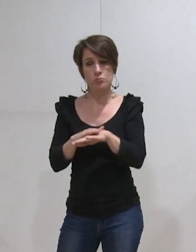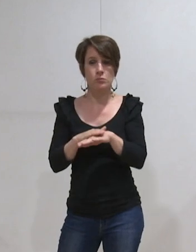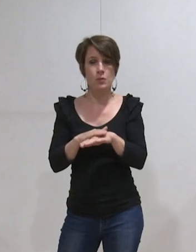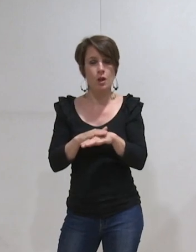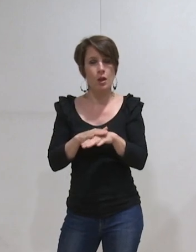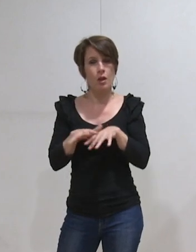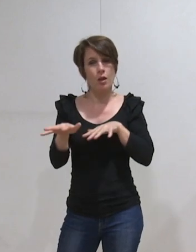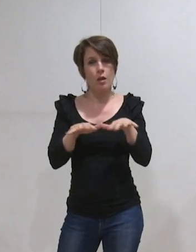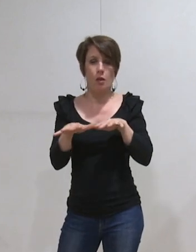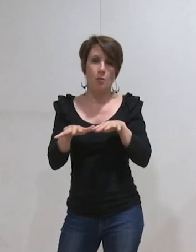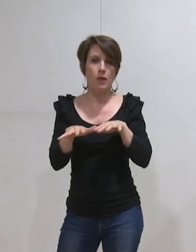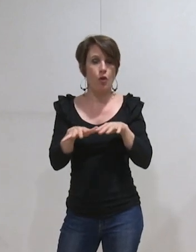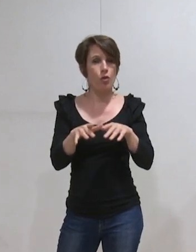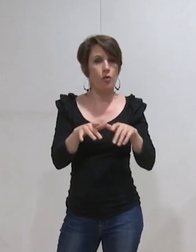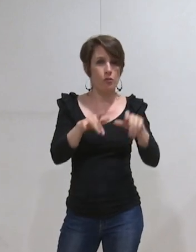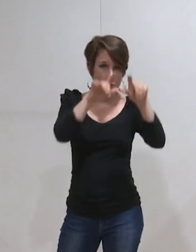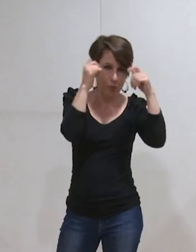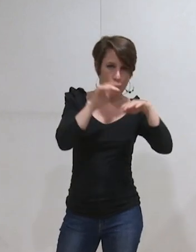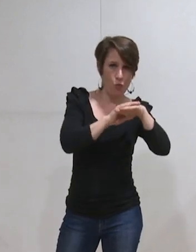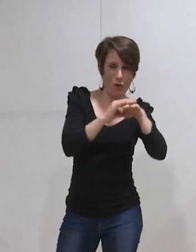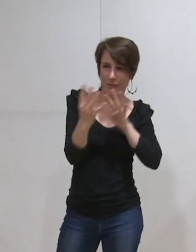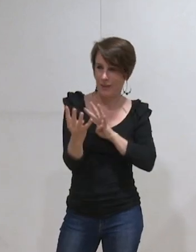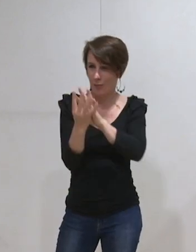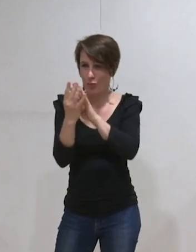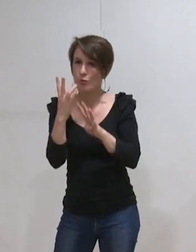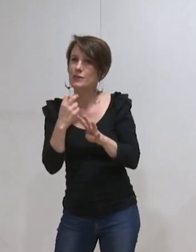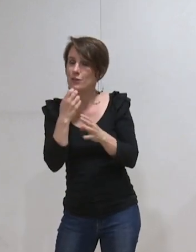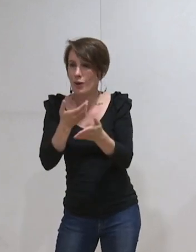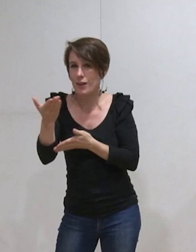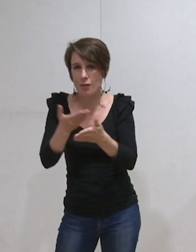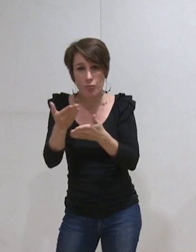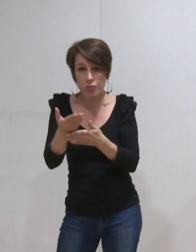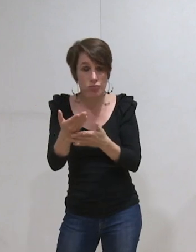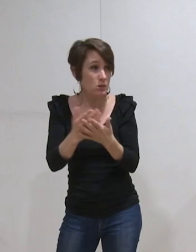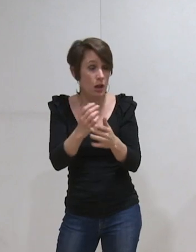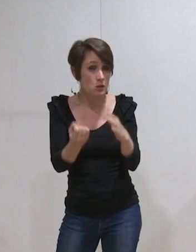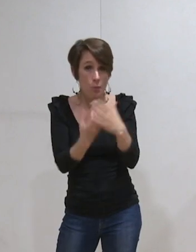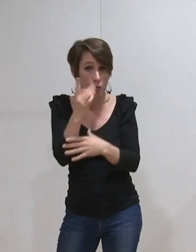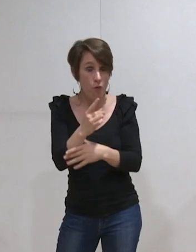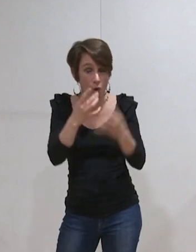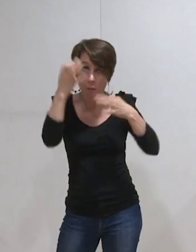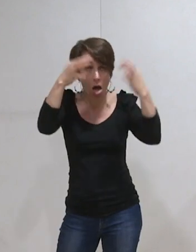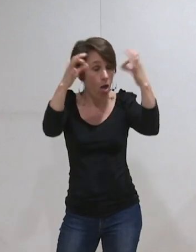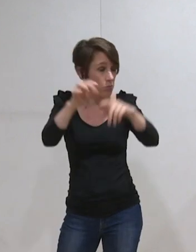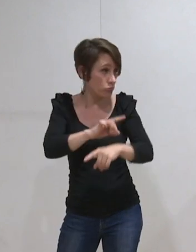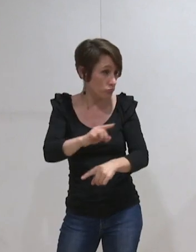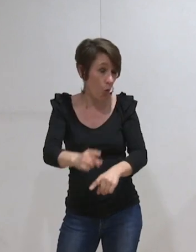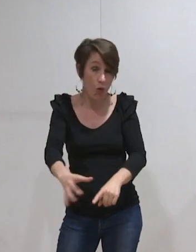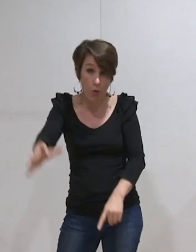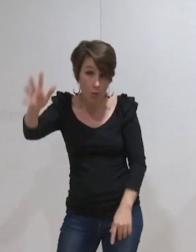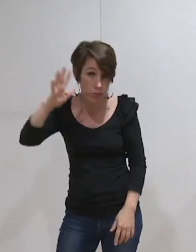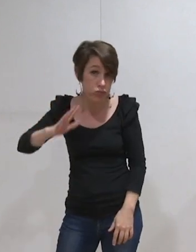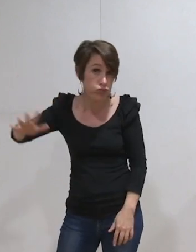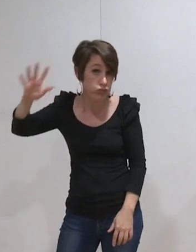n'a rien qui bouscule ça n'a rien d'innovant c'est vieux comme le monde et des é de citoyens il en il en a